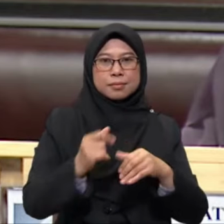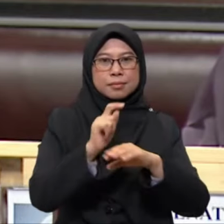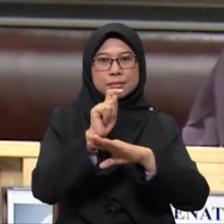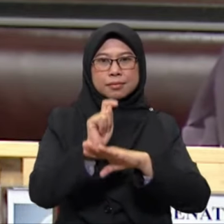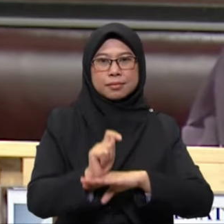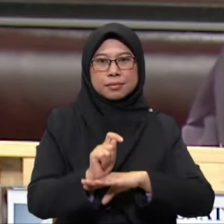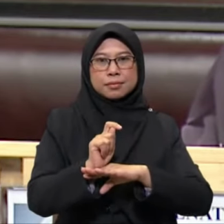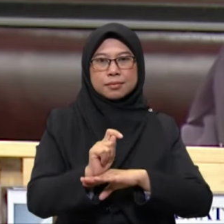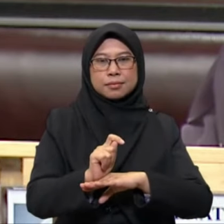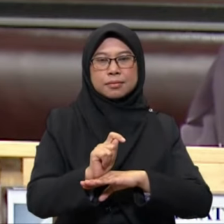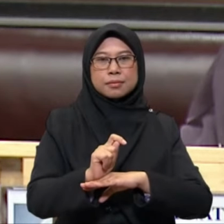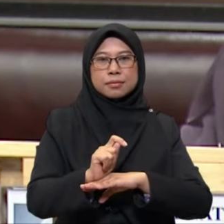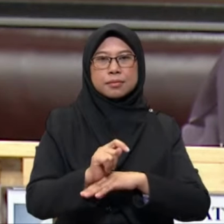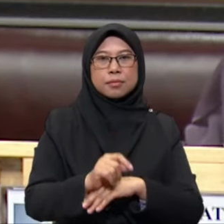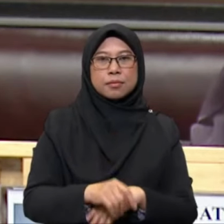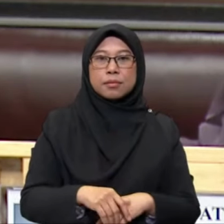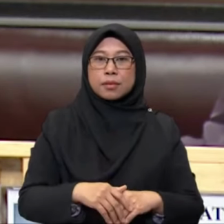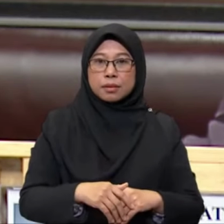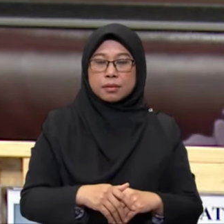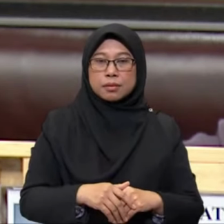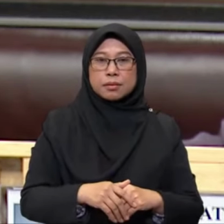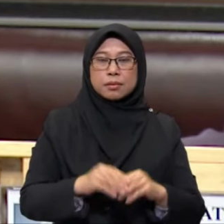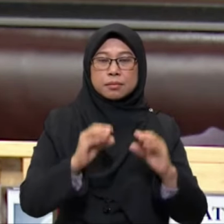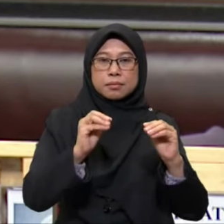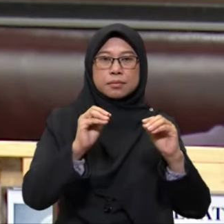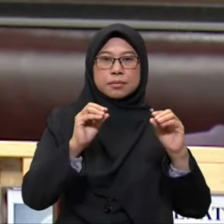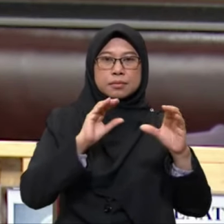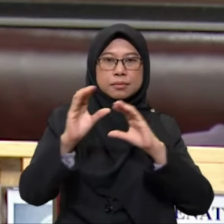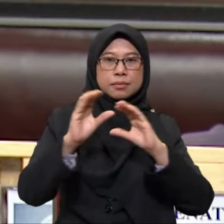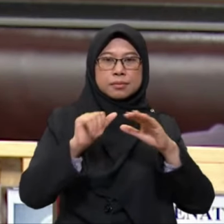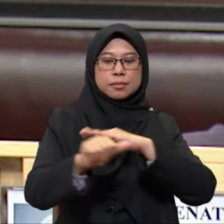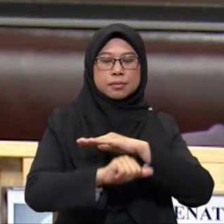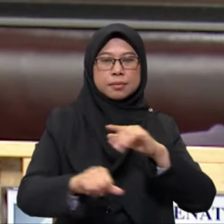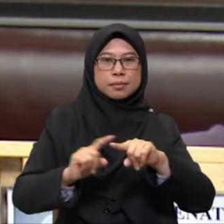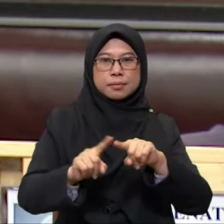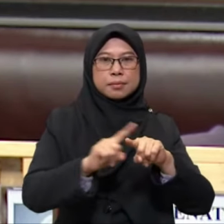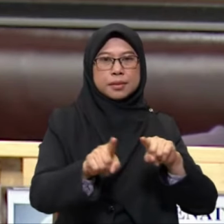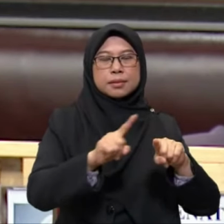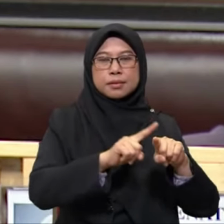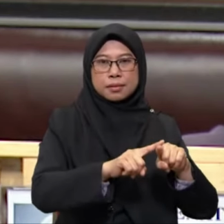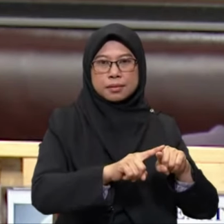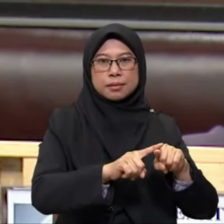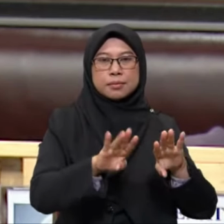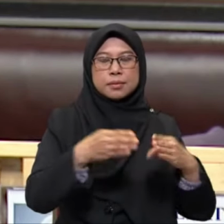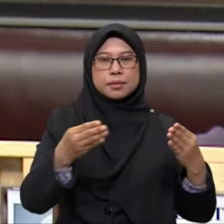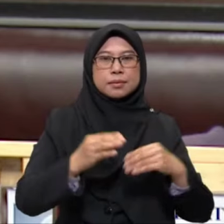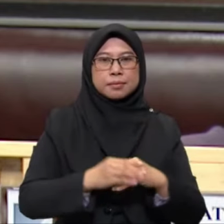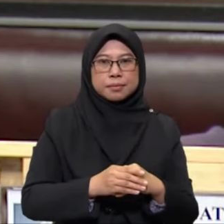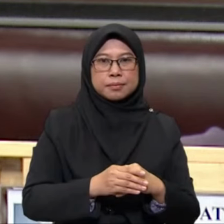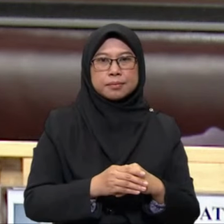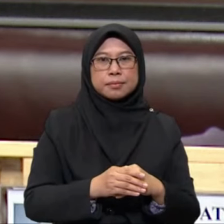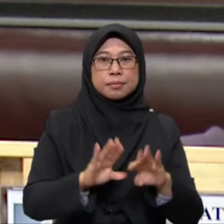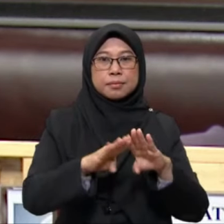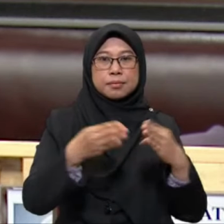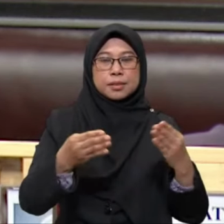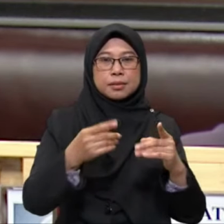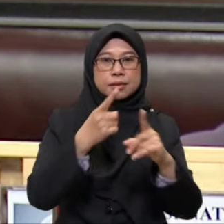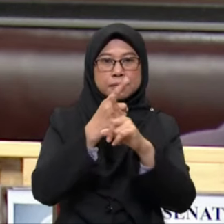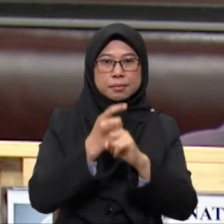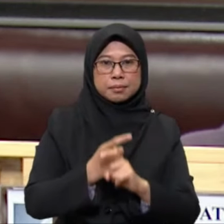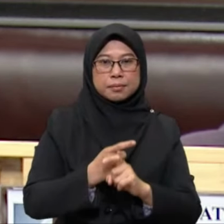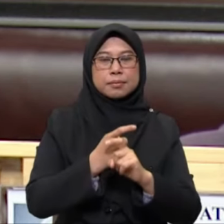tradisional. Ketiga, pengajaran komunikasi asas pelbagai bahasa, iaitu pengajaran asas bahasa